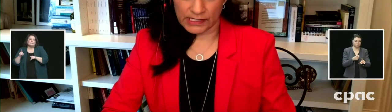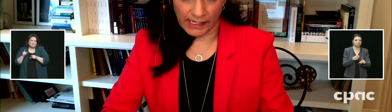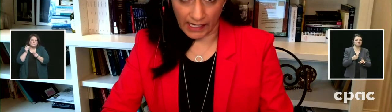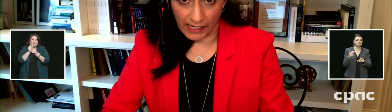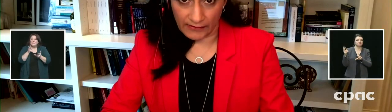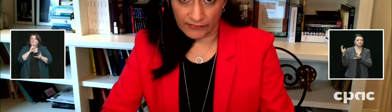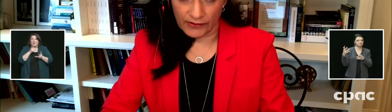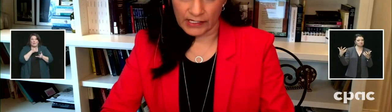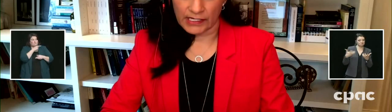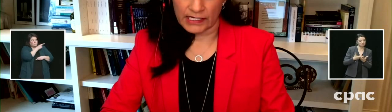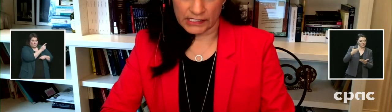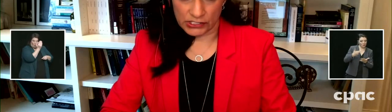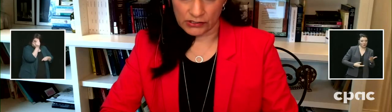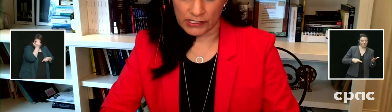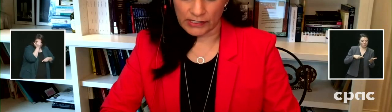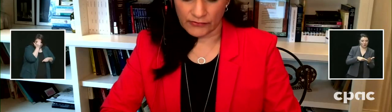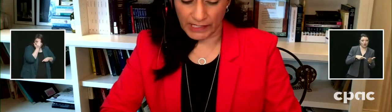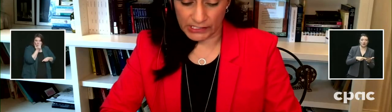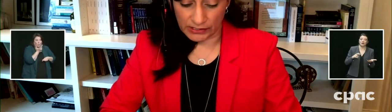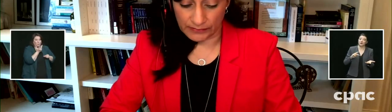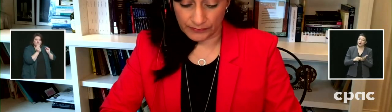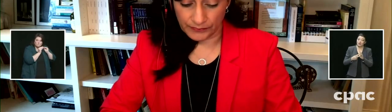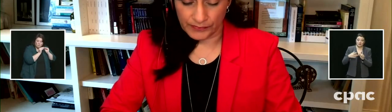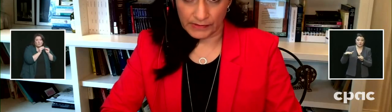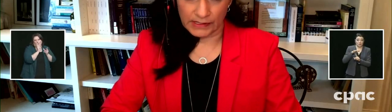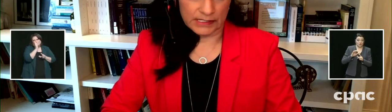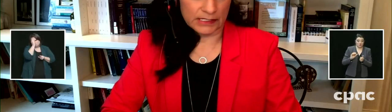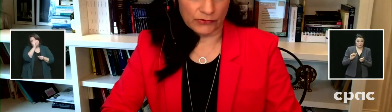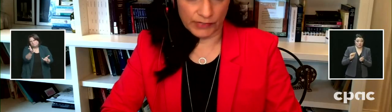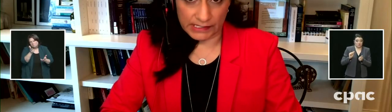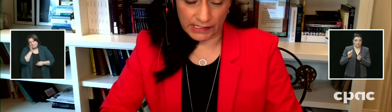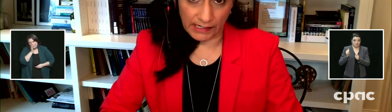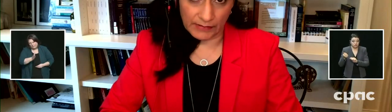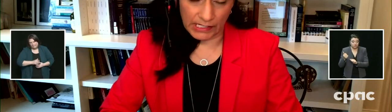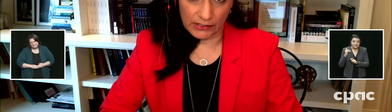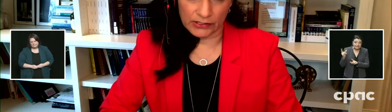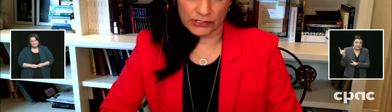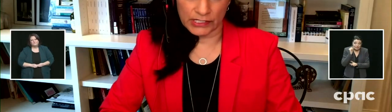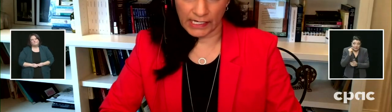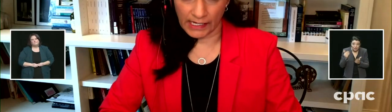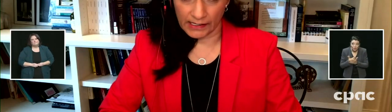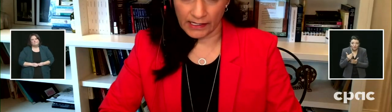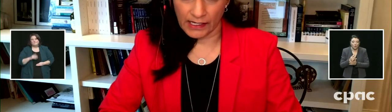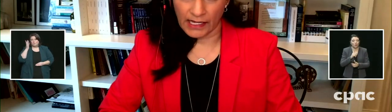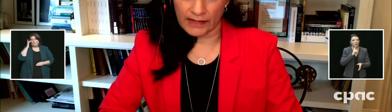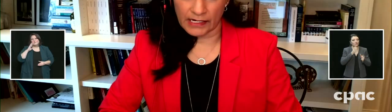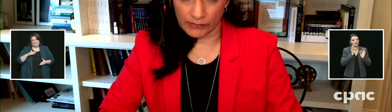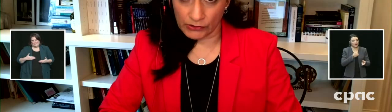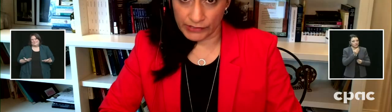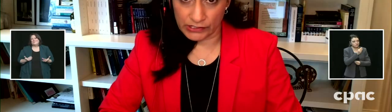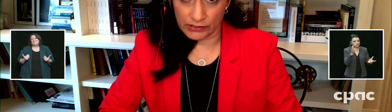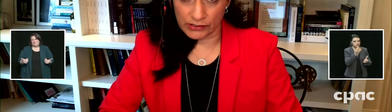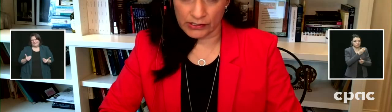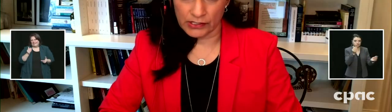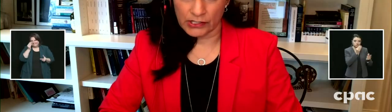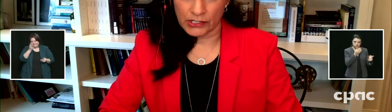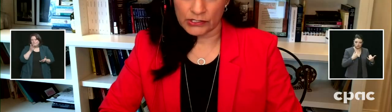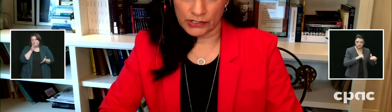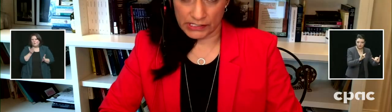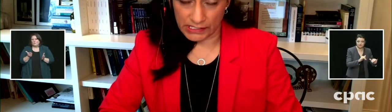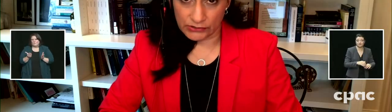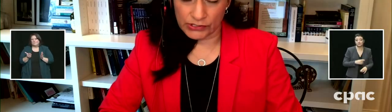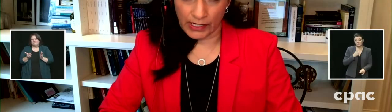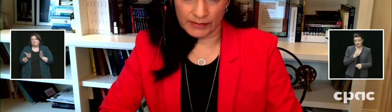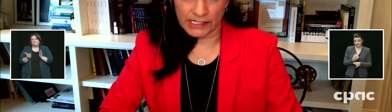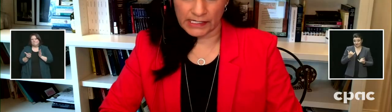soon as I have additional information. This is the reason that I'm here today and that I will return